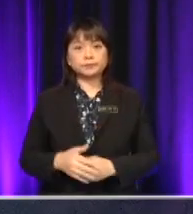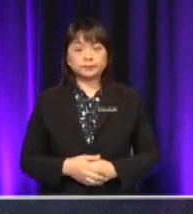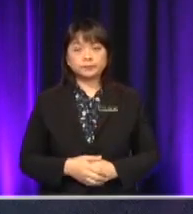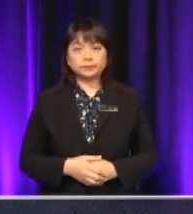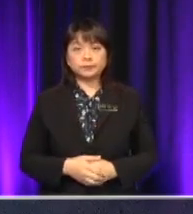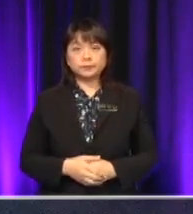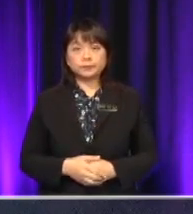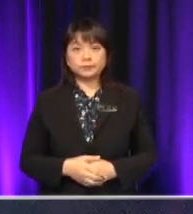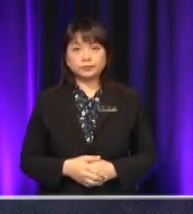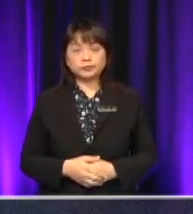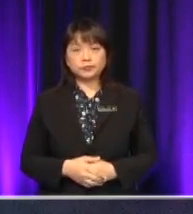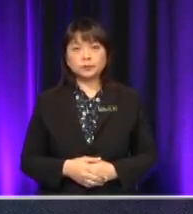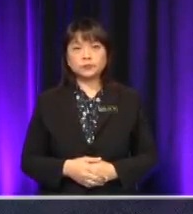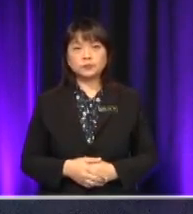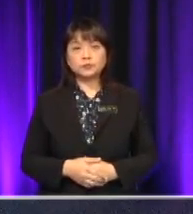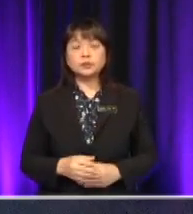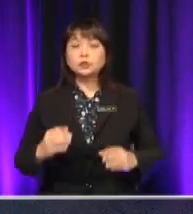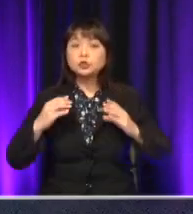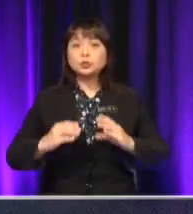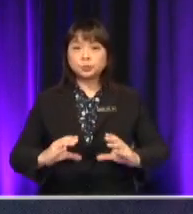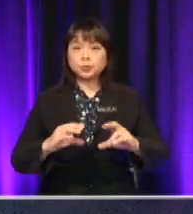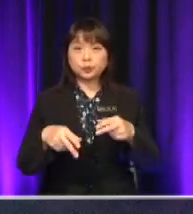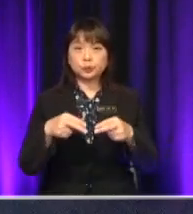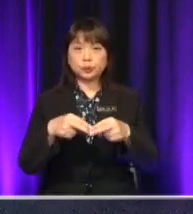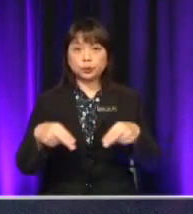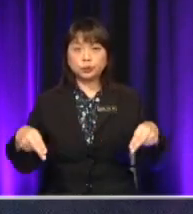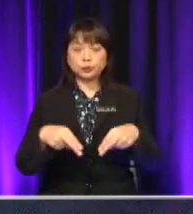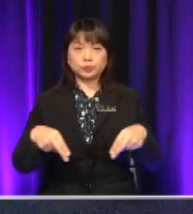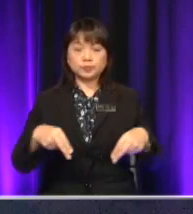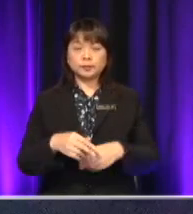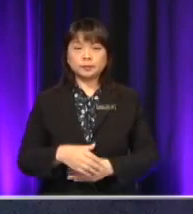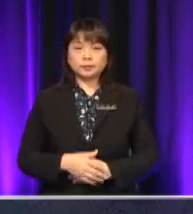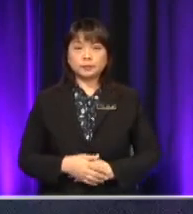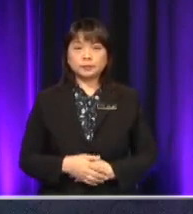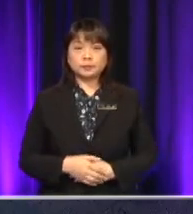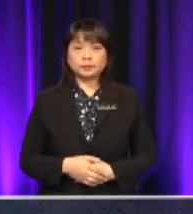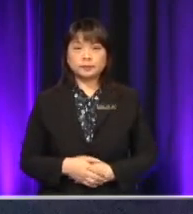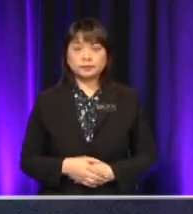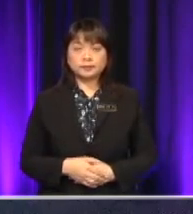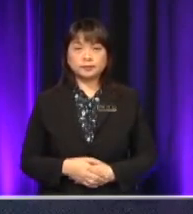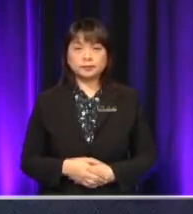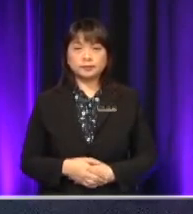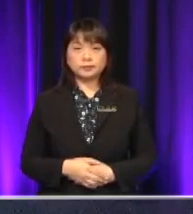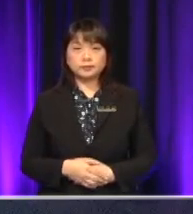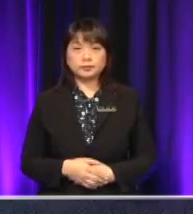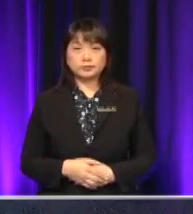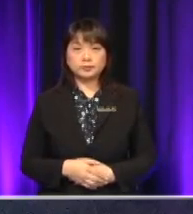Hanif ukur ketebalan buku yang dekat sini. Dekat sini. Okey, Hanif ukur saja. Hanif tengok. Tulang belakang buku ya, tulang belakang ni lah. Kita pakai tulang belakang ni lah. Okey, katakanlah